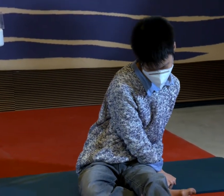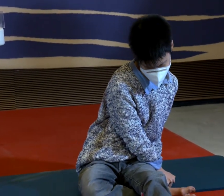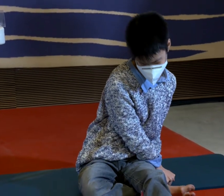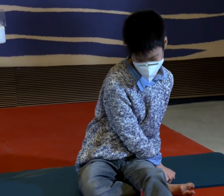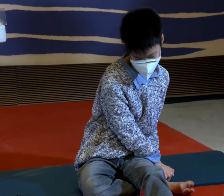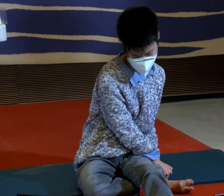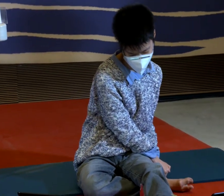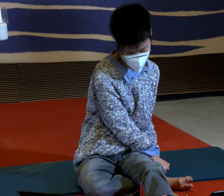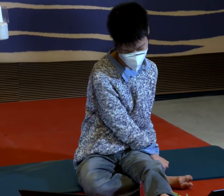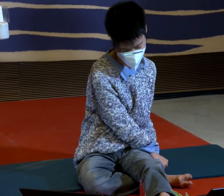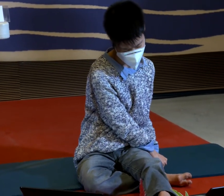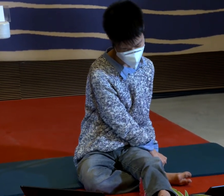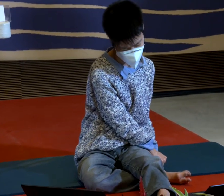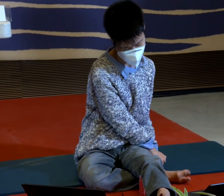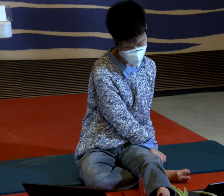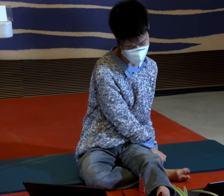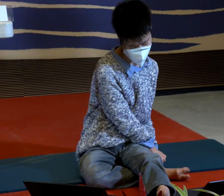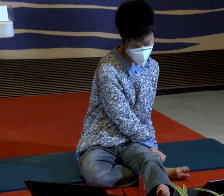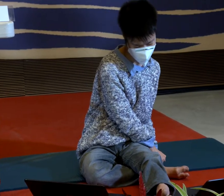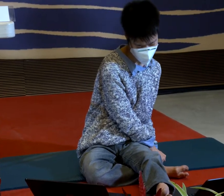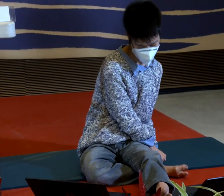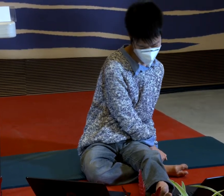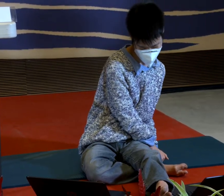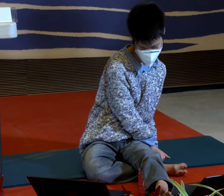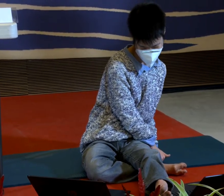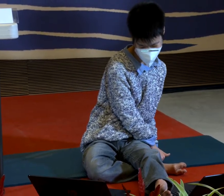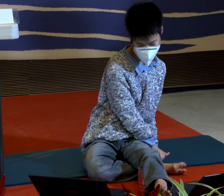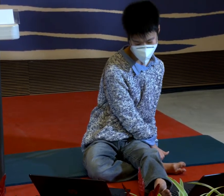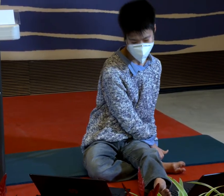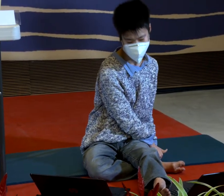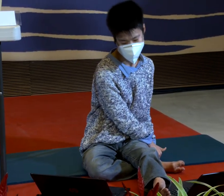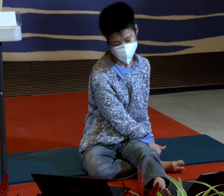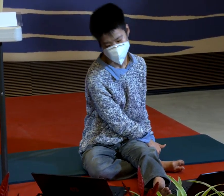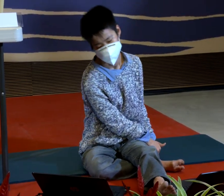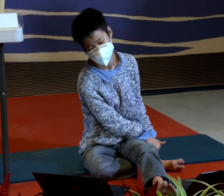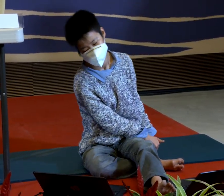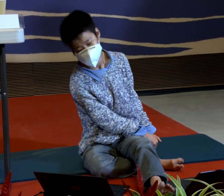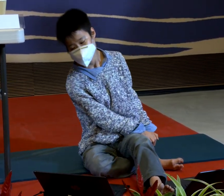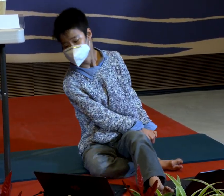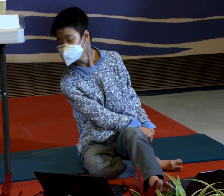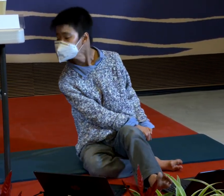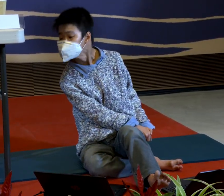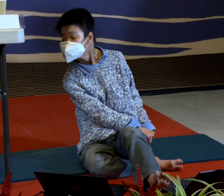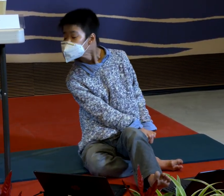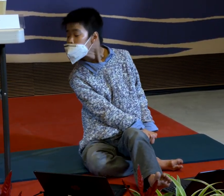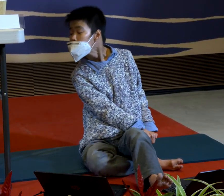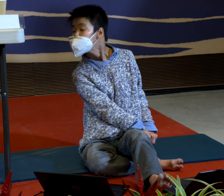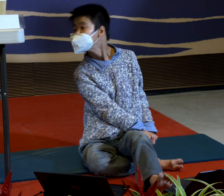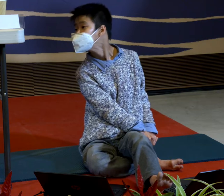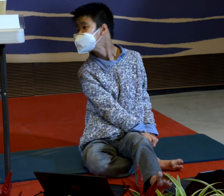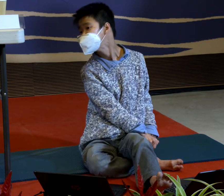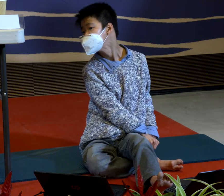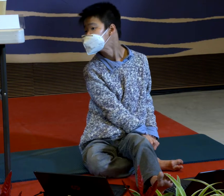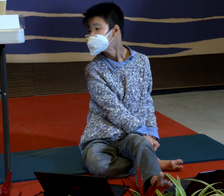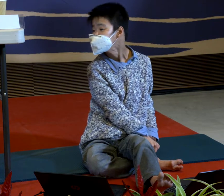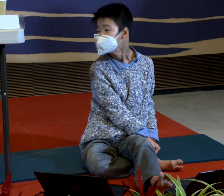de la salle de danse où, pendant une heure, mon corps s'était exprimé parmi d'autres, mon silence a prévalu. Je n'ai pas crié